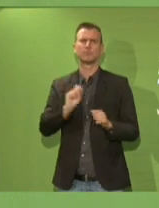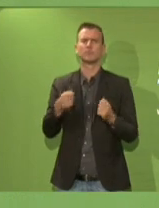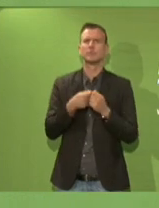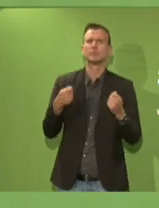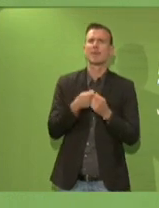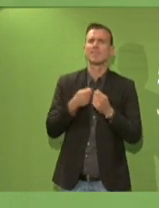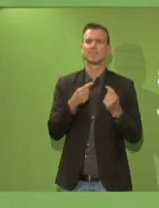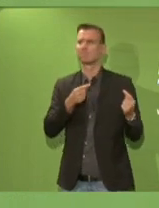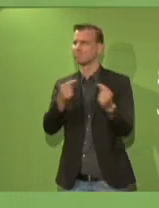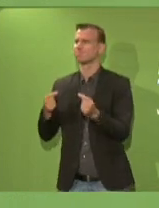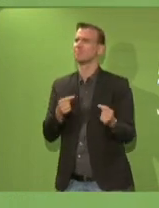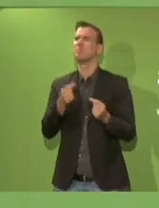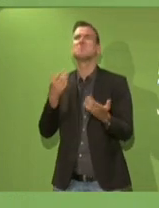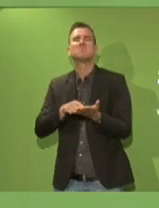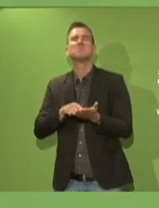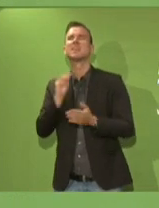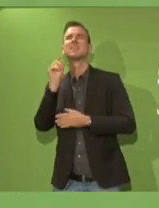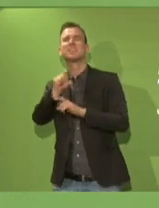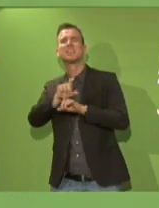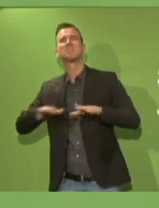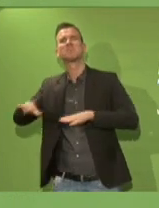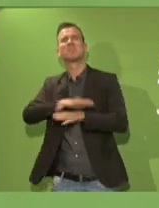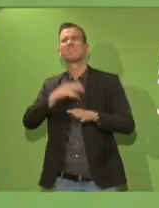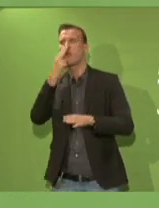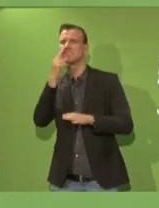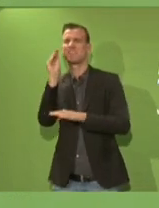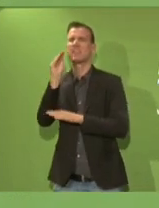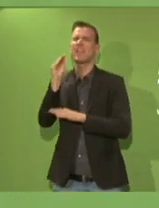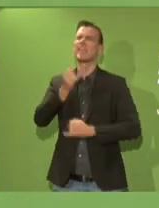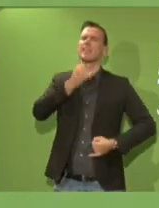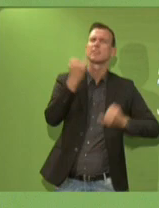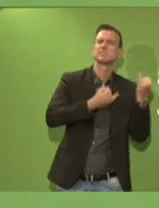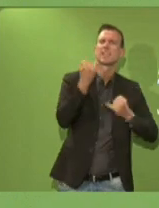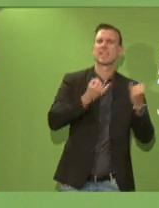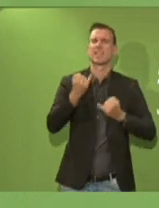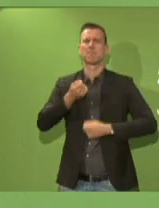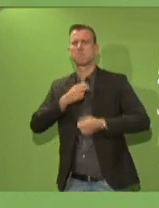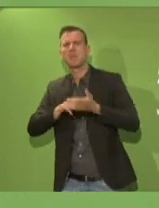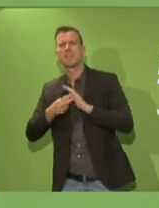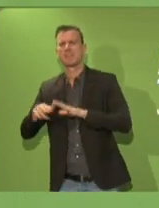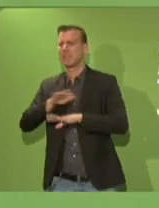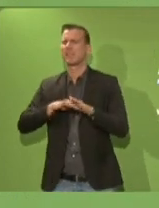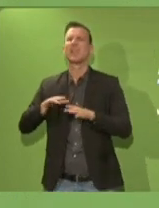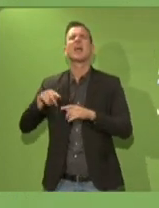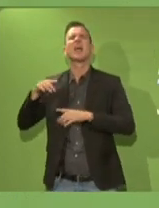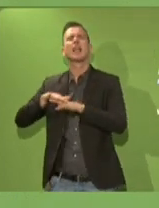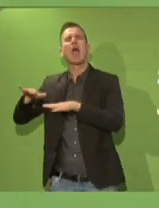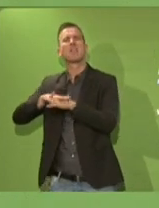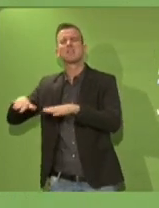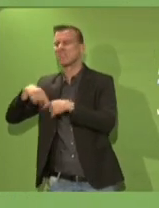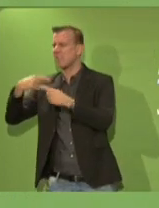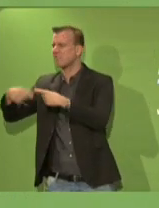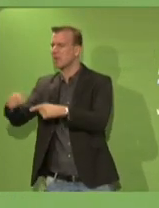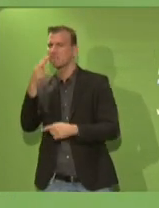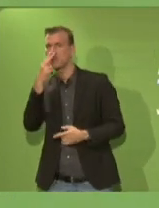die Zukunft eures Landes, von der Wirtschaft über die Industriepolitik, die Entwicklung der ländlichen Räume, und